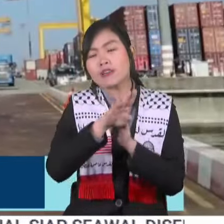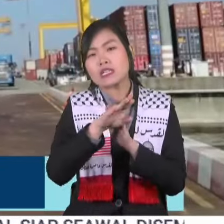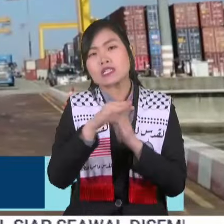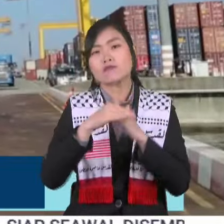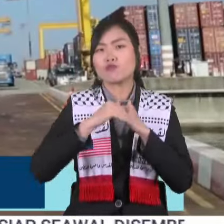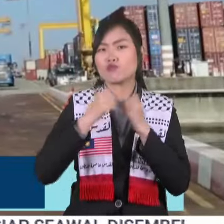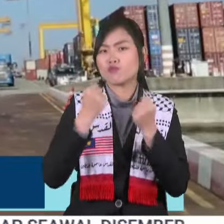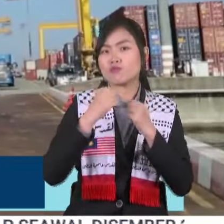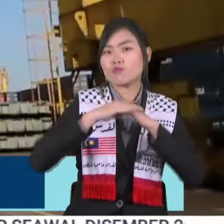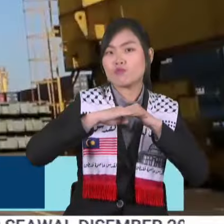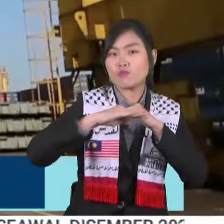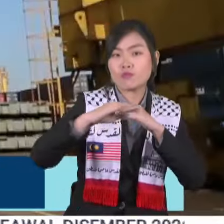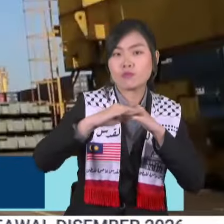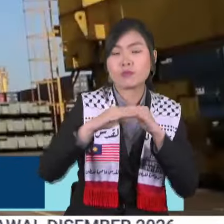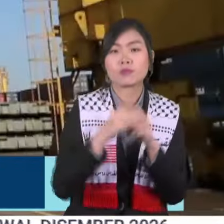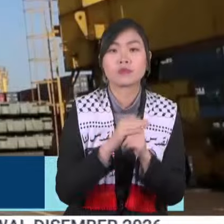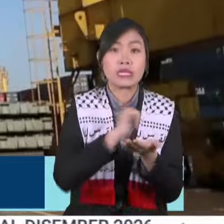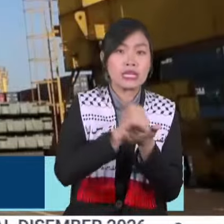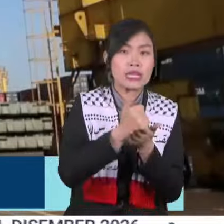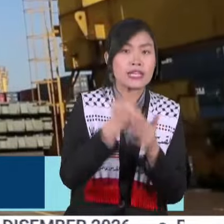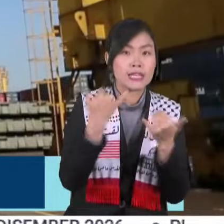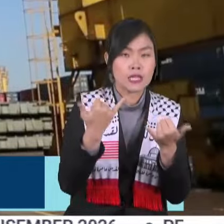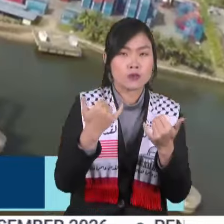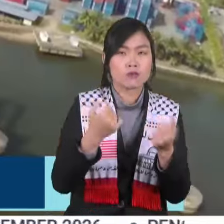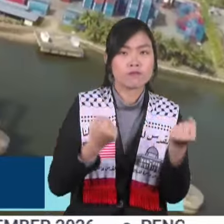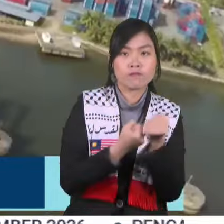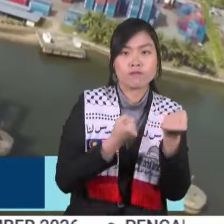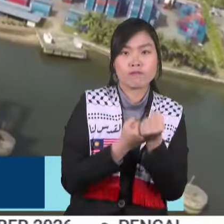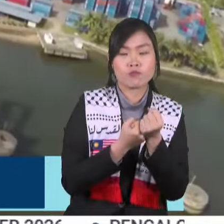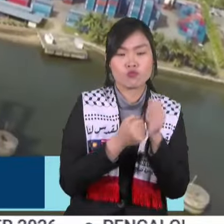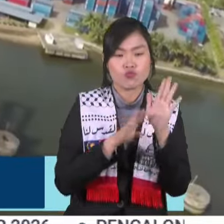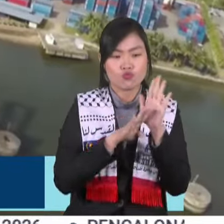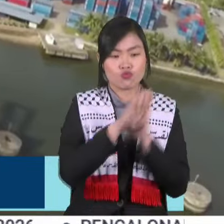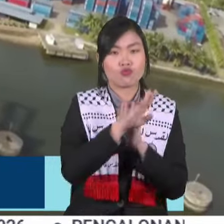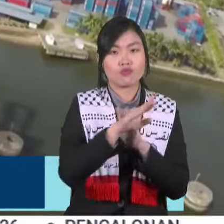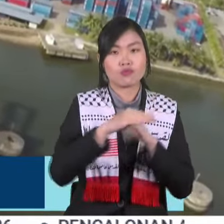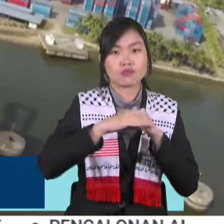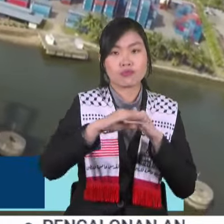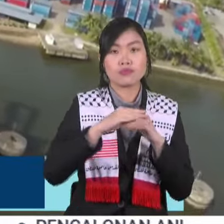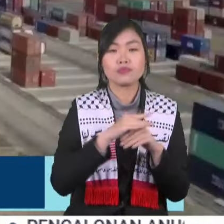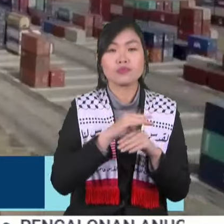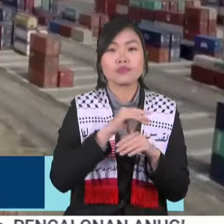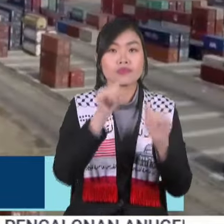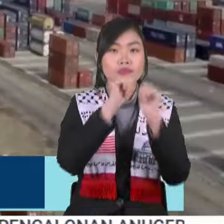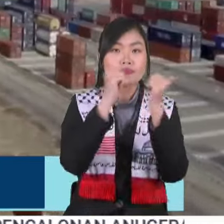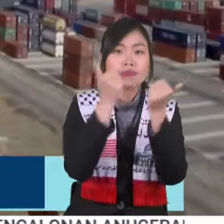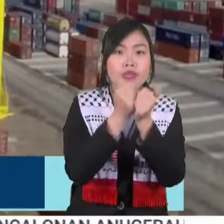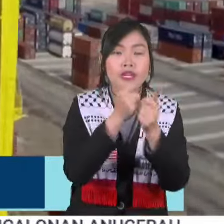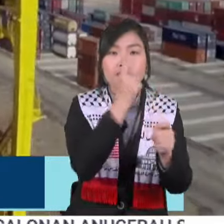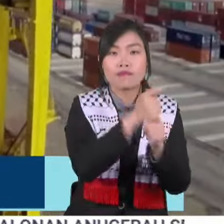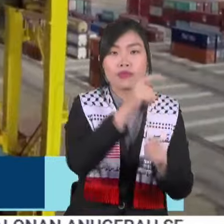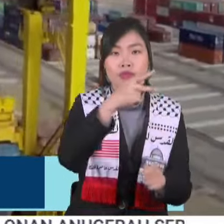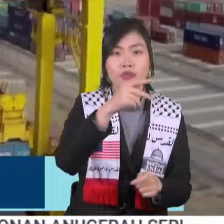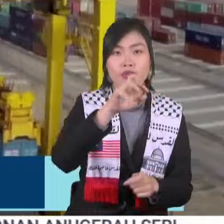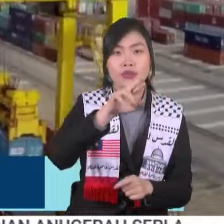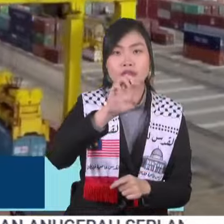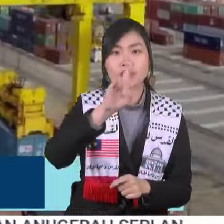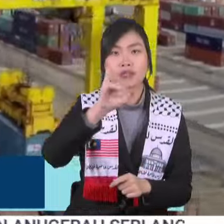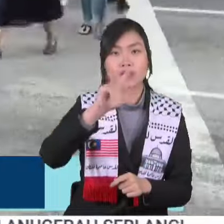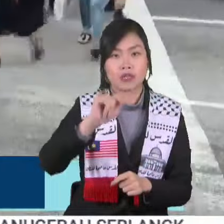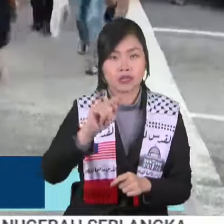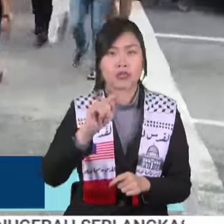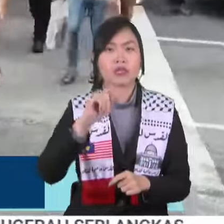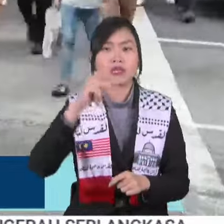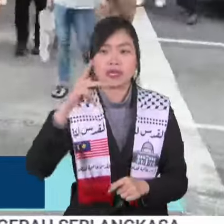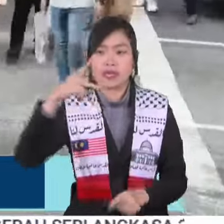kukuh serta lebihan akaun semasa turut menyokong kekuatan penarafan. Agensi penarafan kredit itu menjangkakan KDNK akan pulih